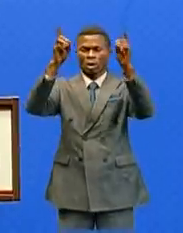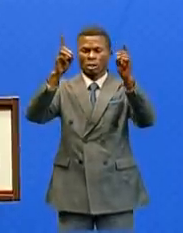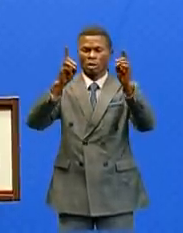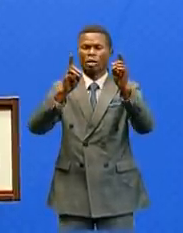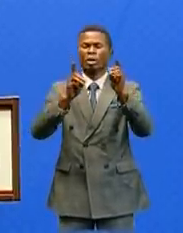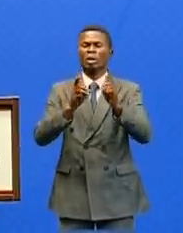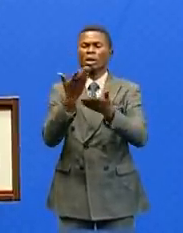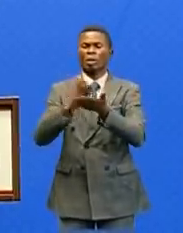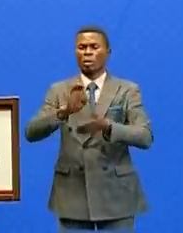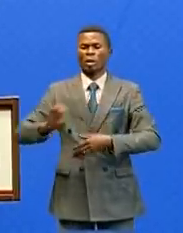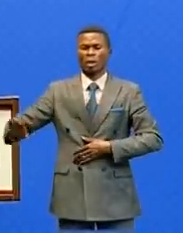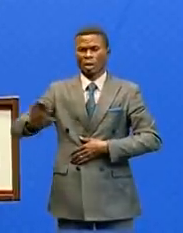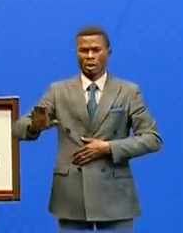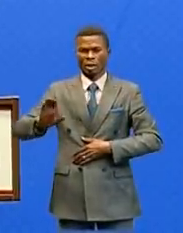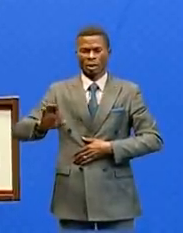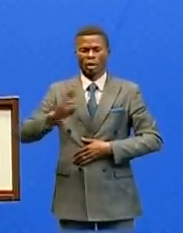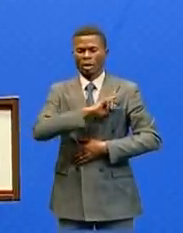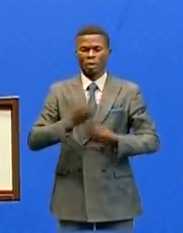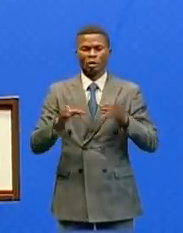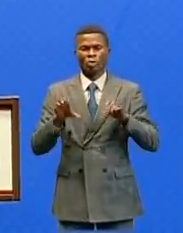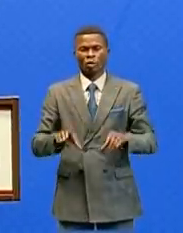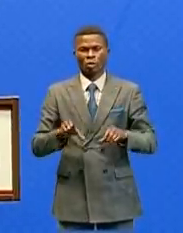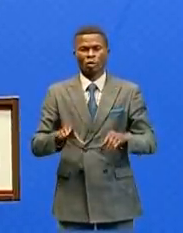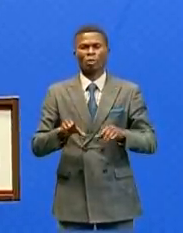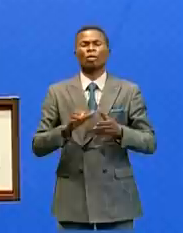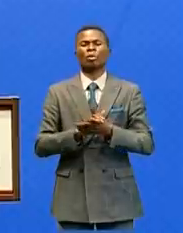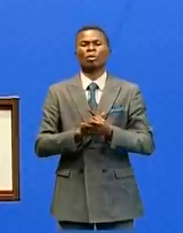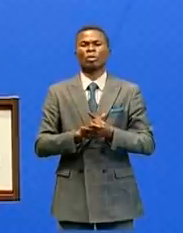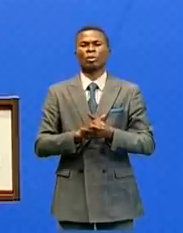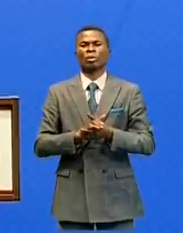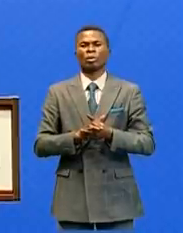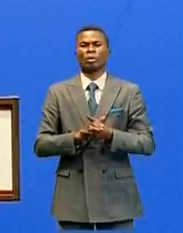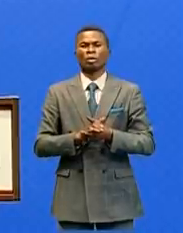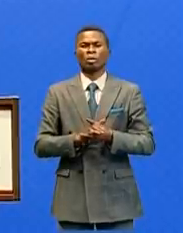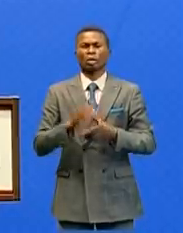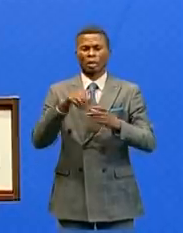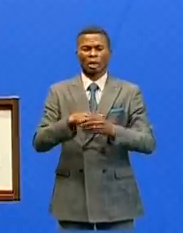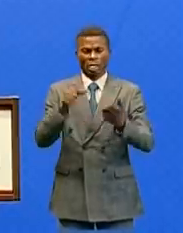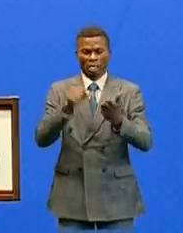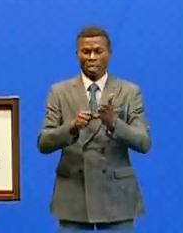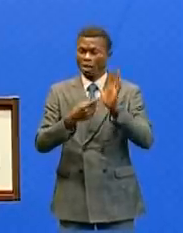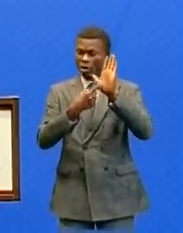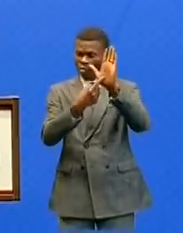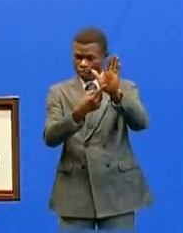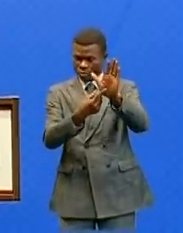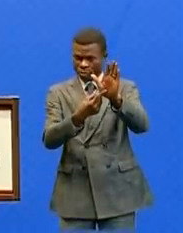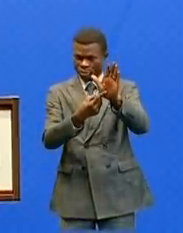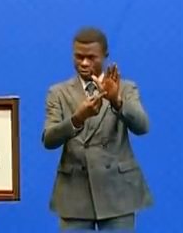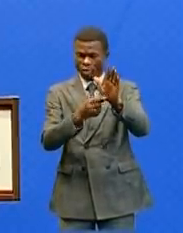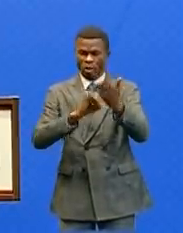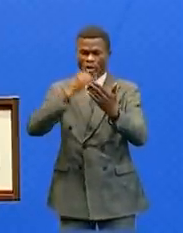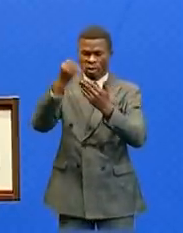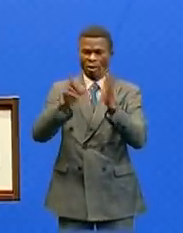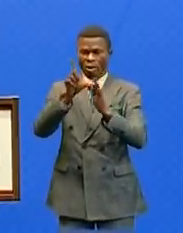une partie du territoire de la République démocratique du Congo. Dans sa note de présentation du projet de